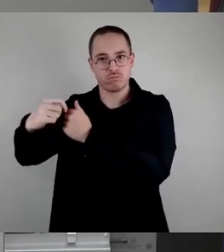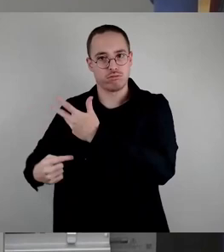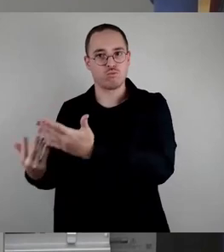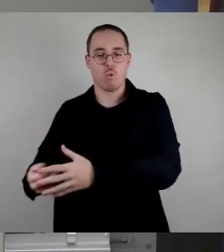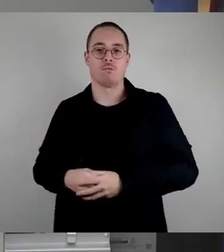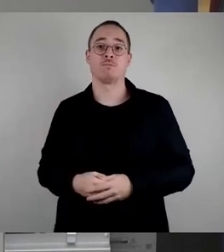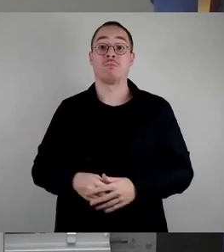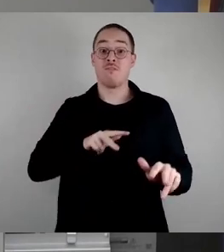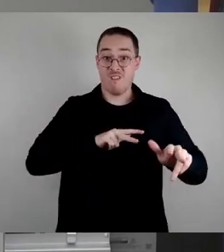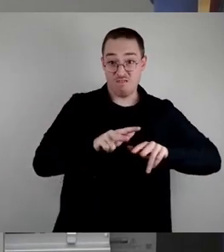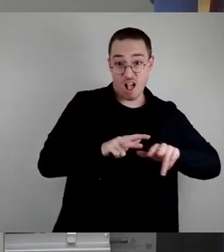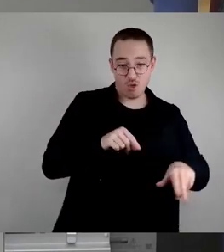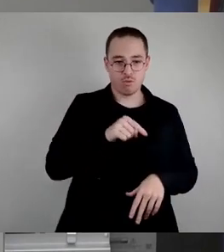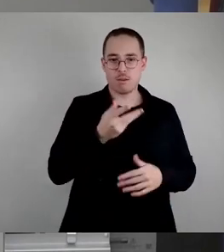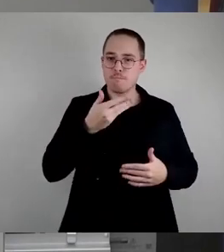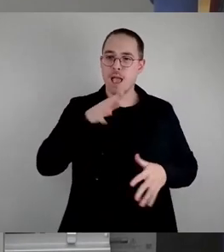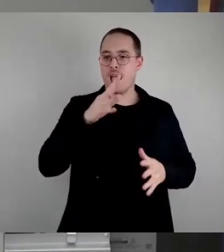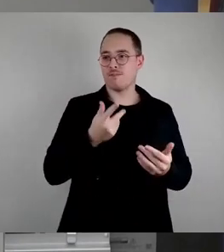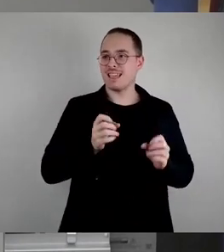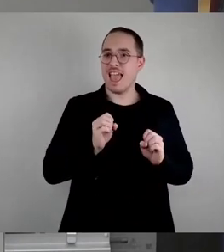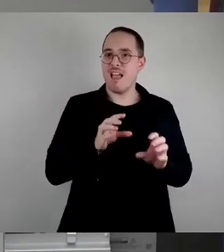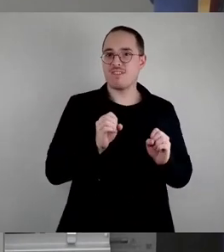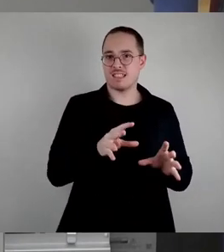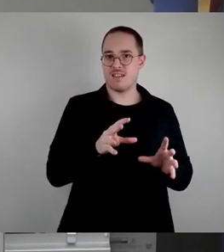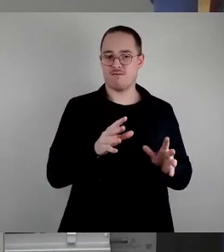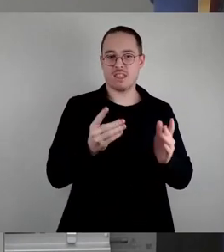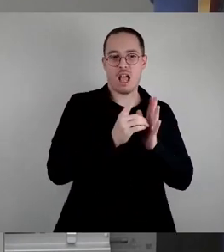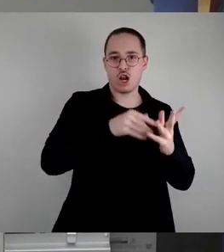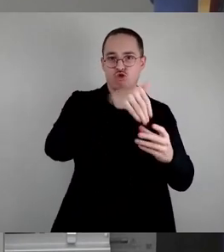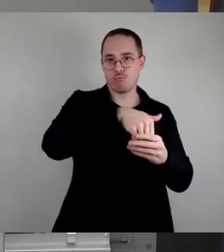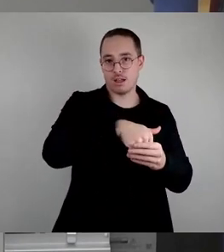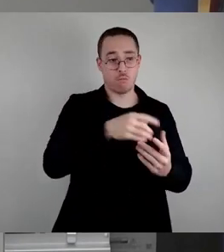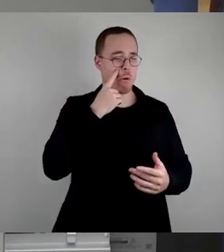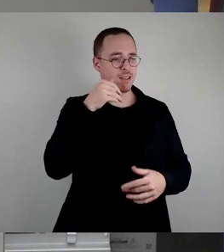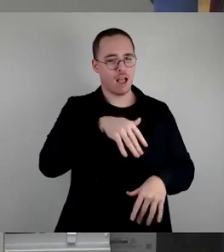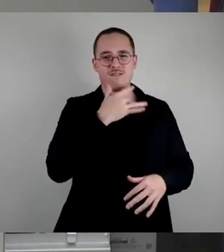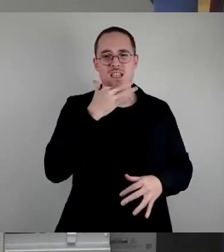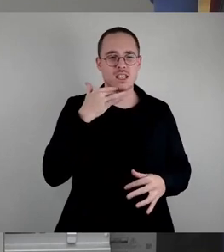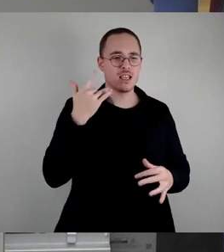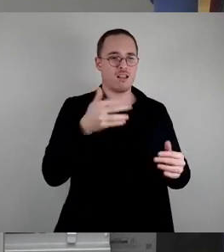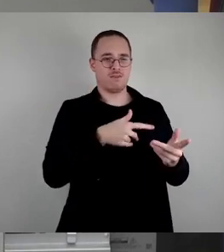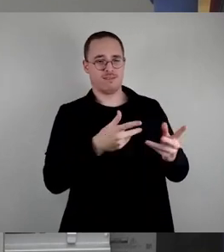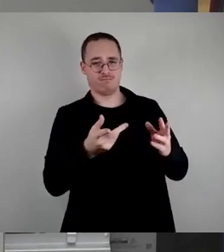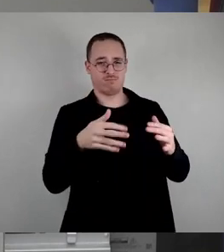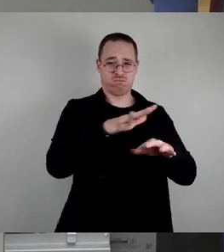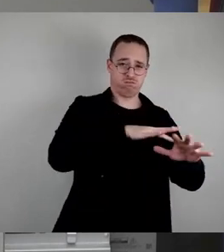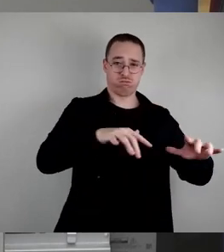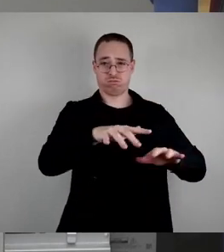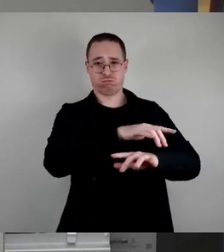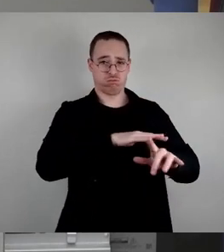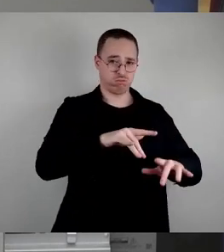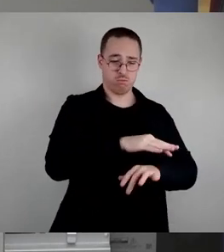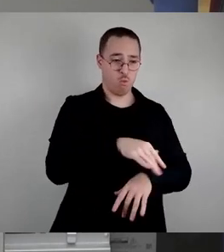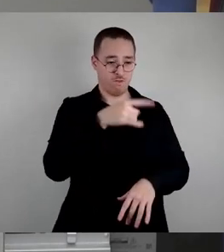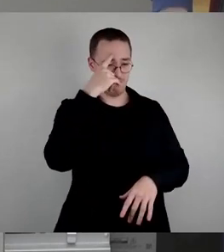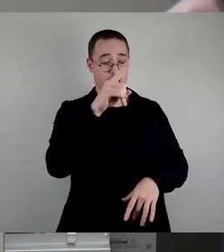Effizienz darin, wie die Daten überhaupt gehandelt, gespeichert werden. Im Moment gibt es da sehr viel, aber es ist unstrukturiert. Wenn man weiß, wir müssen das veröffentlichen, wird das